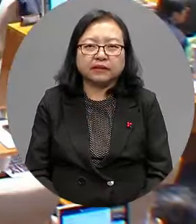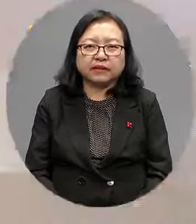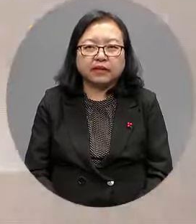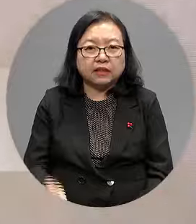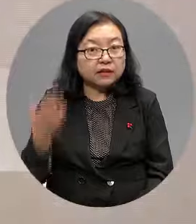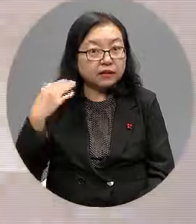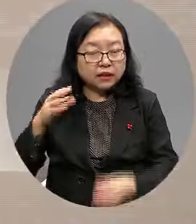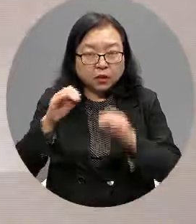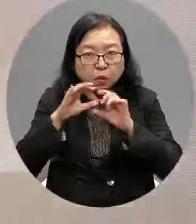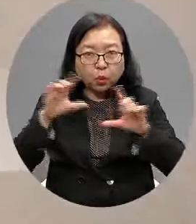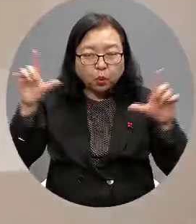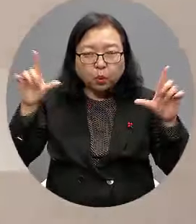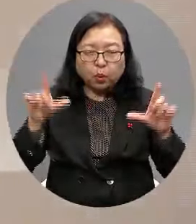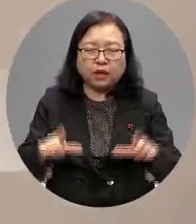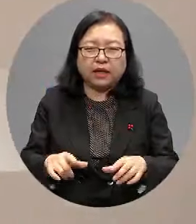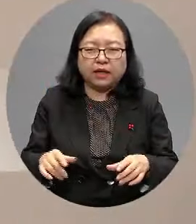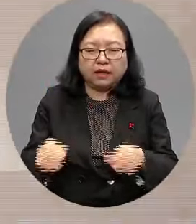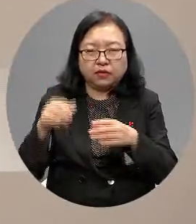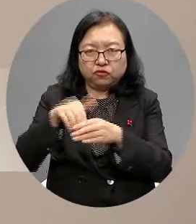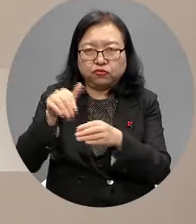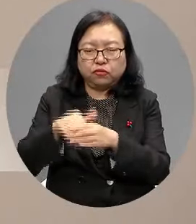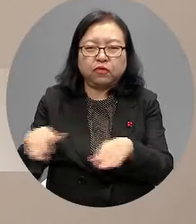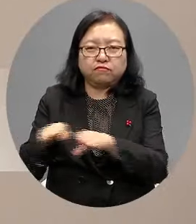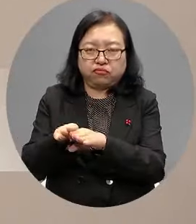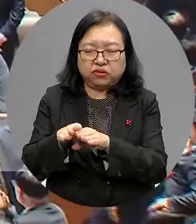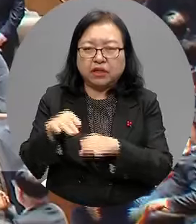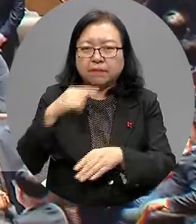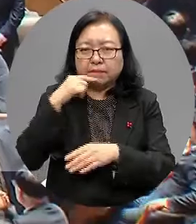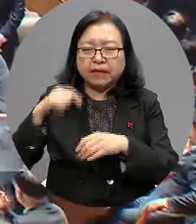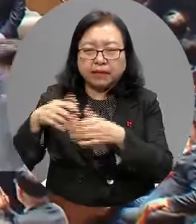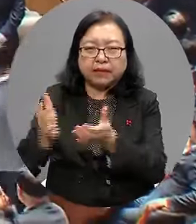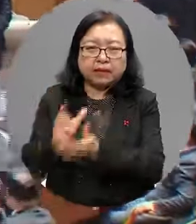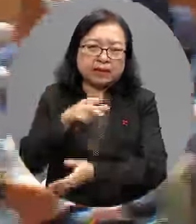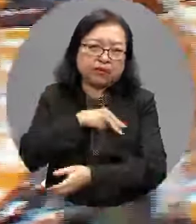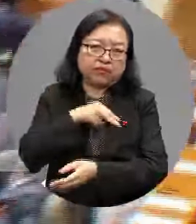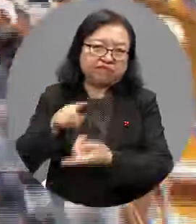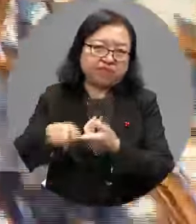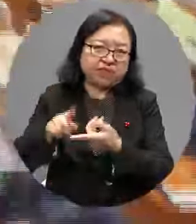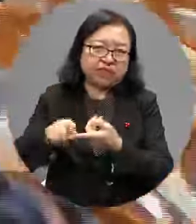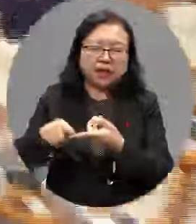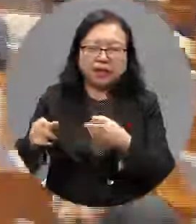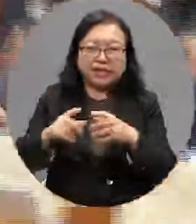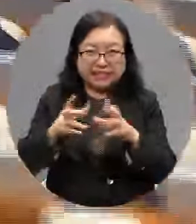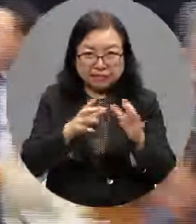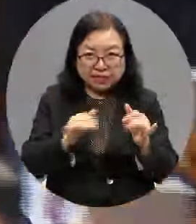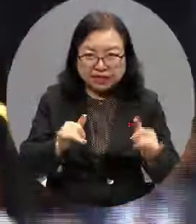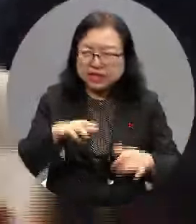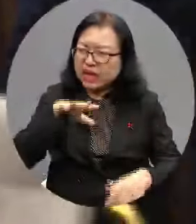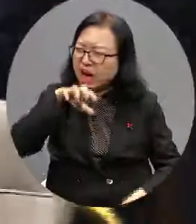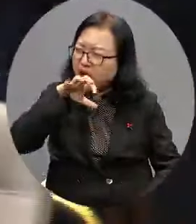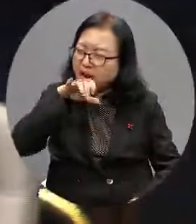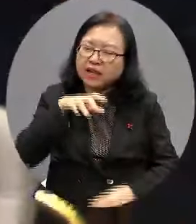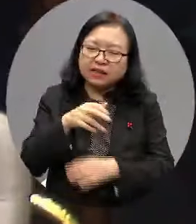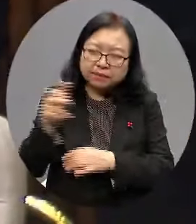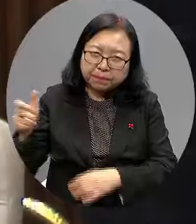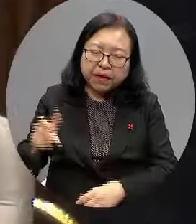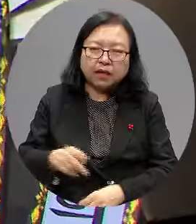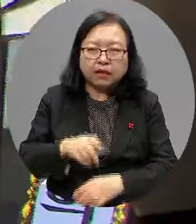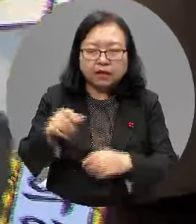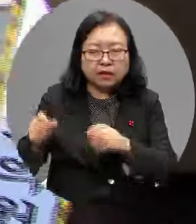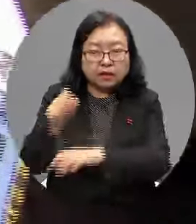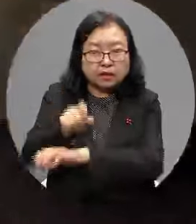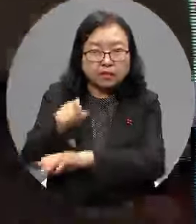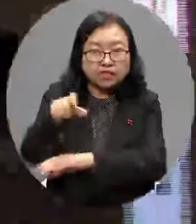지난 토요일 탄핵 투표에 불참한 국민의힘 의원들을 향한 도민들의 항의가 들불처럼 번지고 있습니다. 지역구